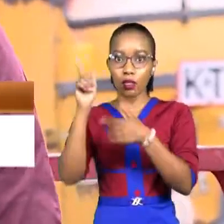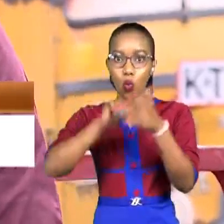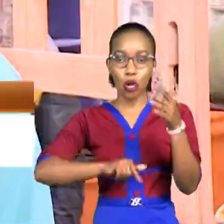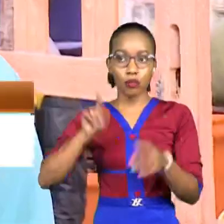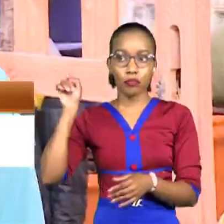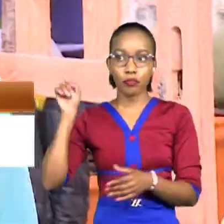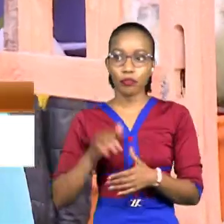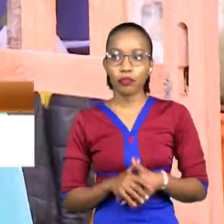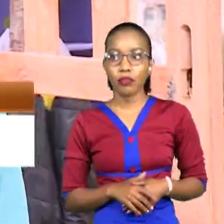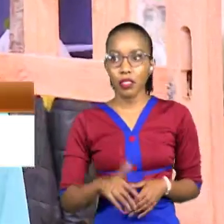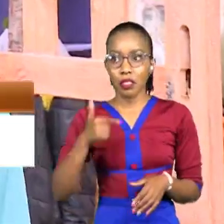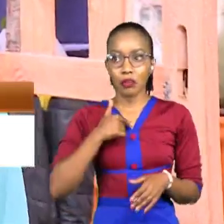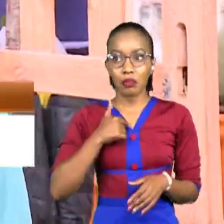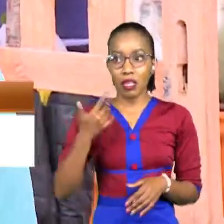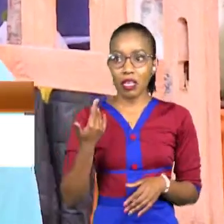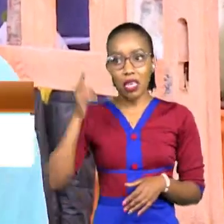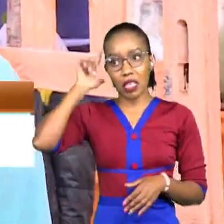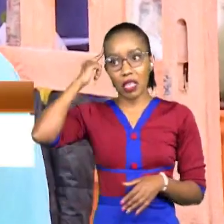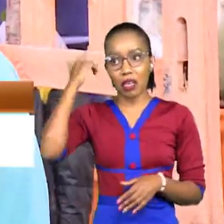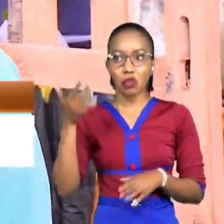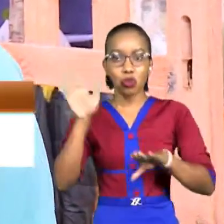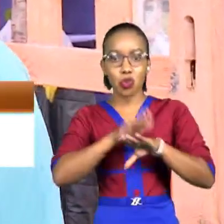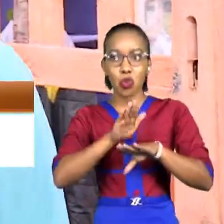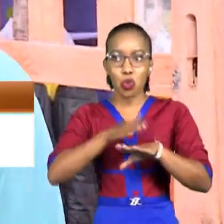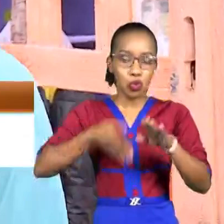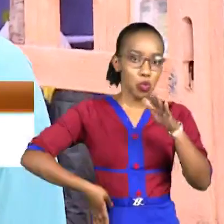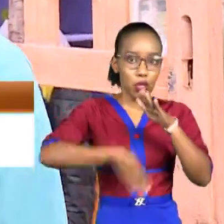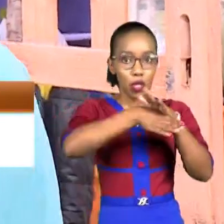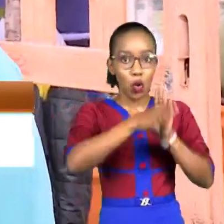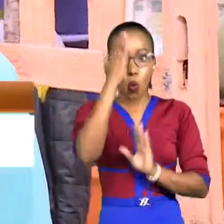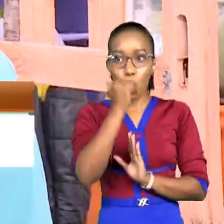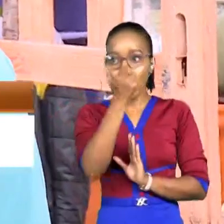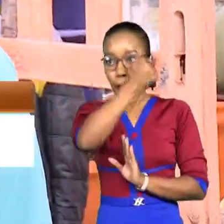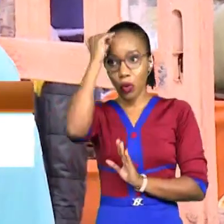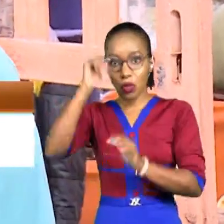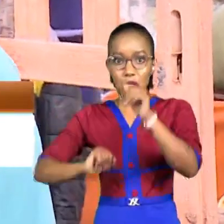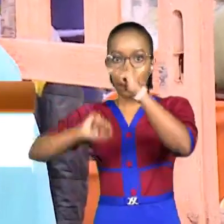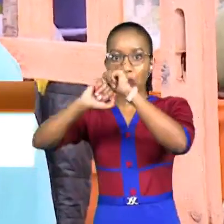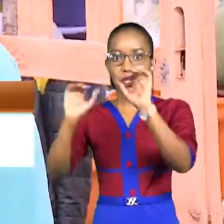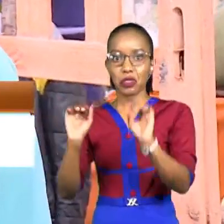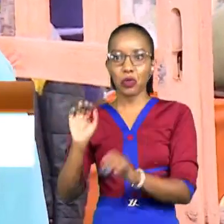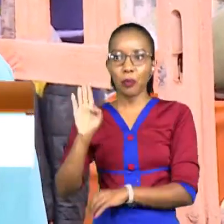yao. Mimi naona alifanywa tu vizuri kutolewa sababu alikataa kusupport BBI.